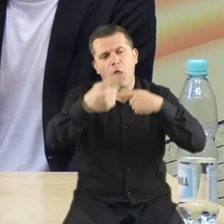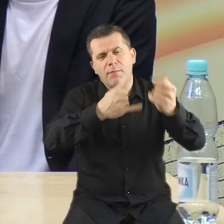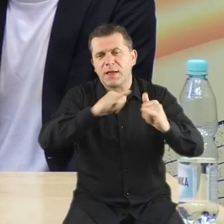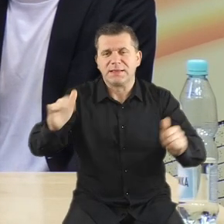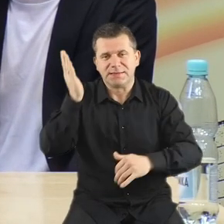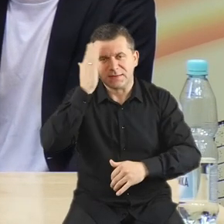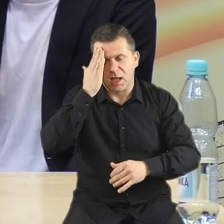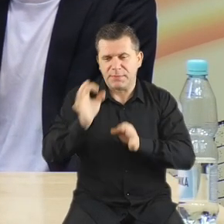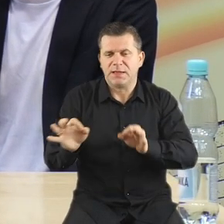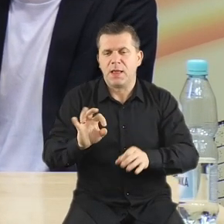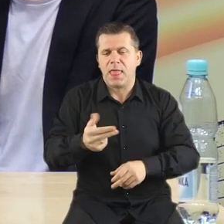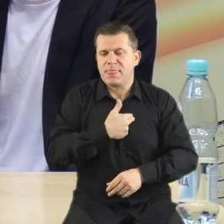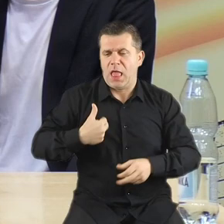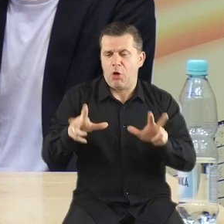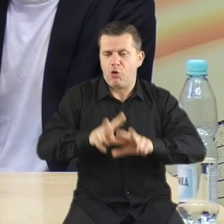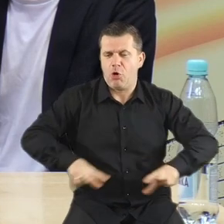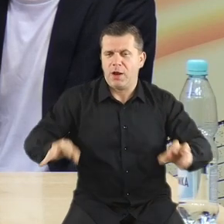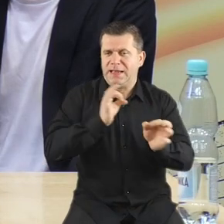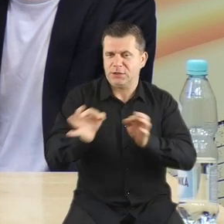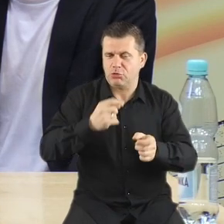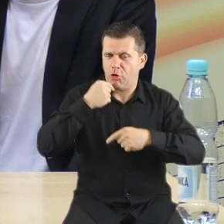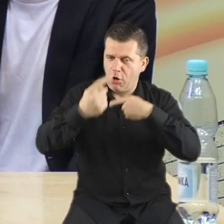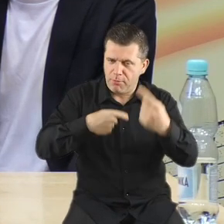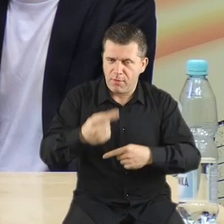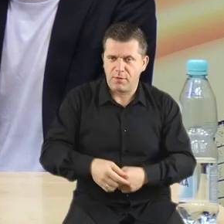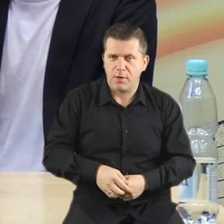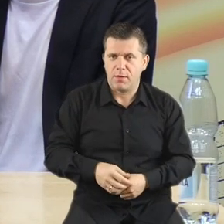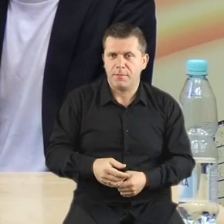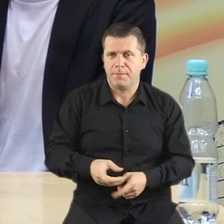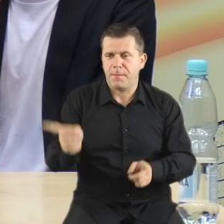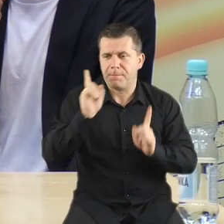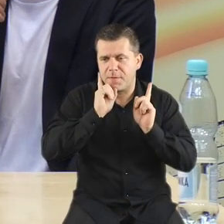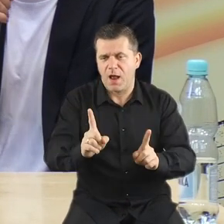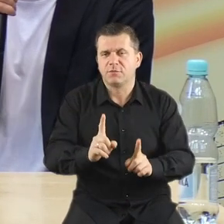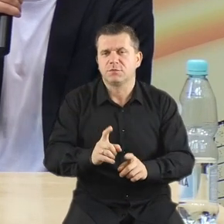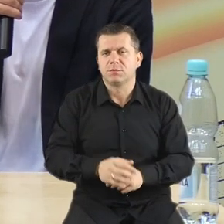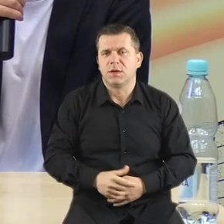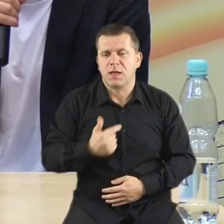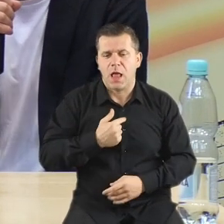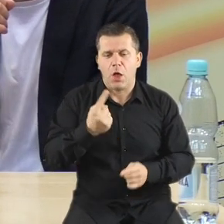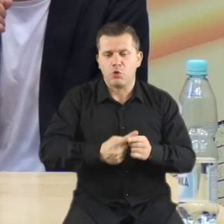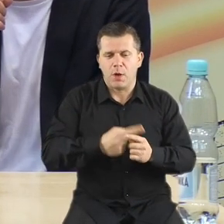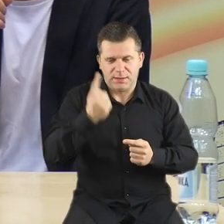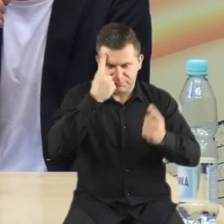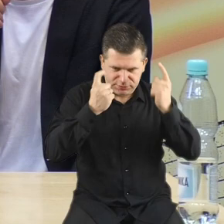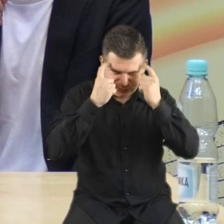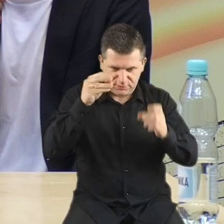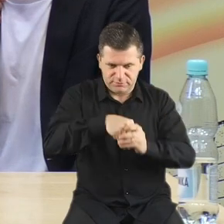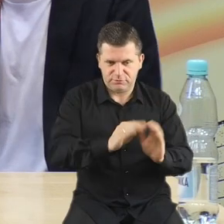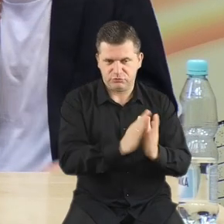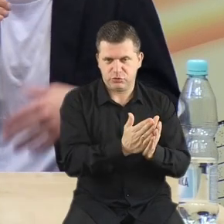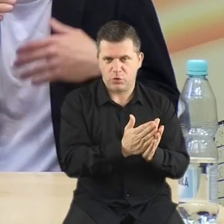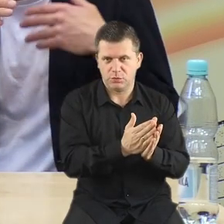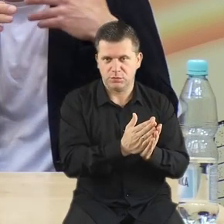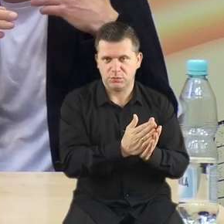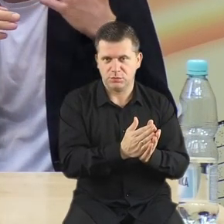znajomym, historię rodzinną, naszej rodziny. Jako prawdziwą opowiadał historię, którą ja zmyśliłem w książce.